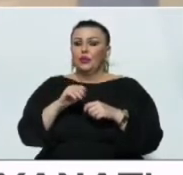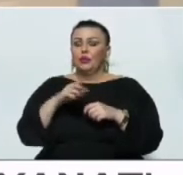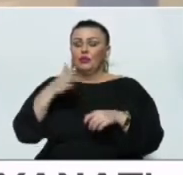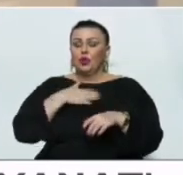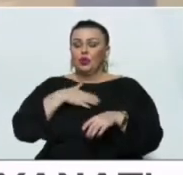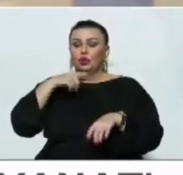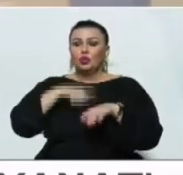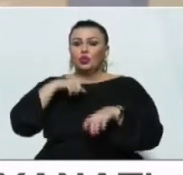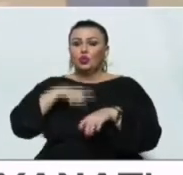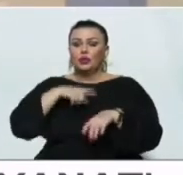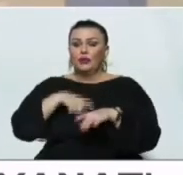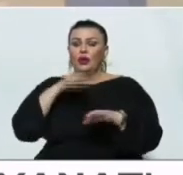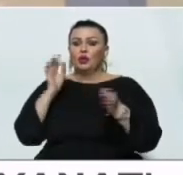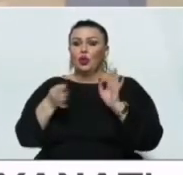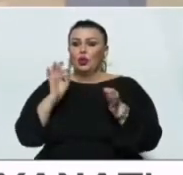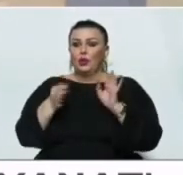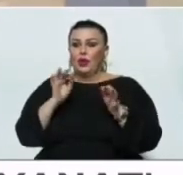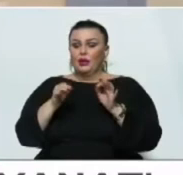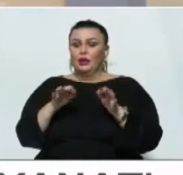mənəvi normalara, həm